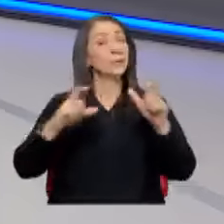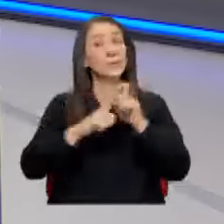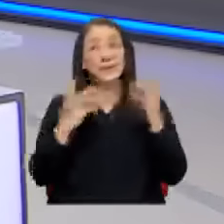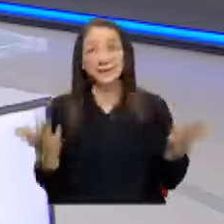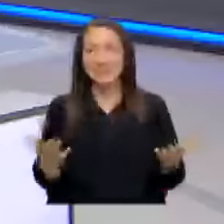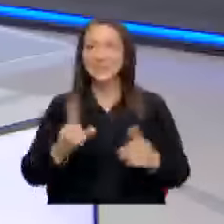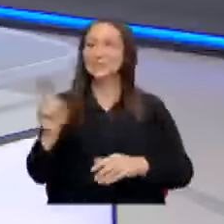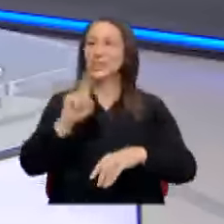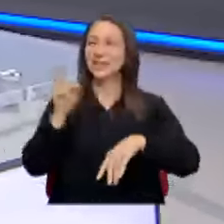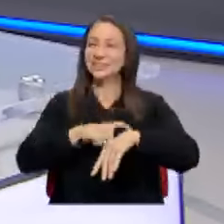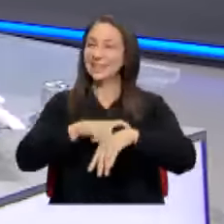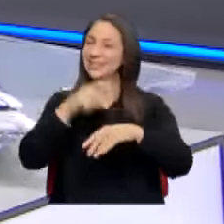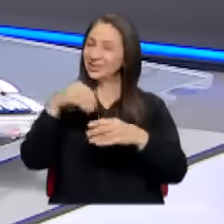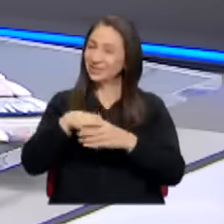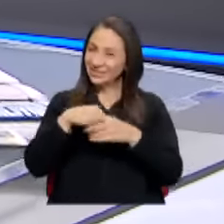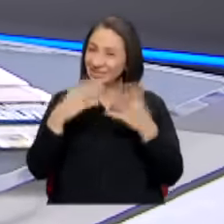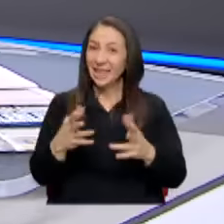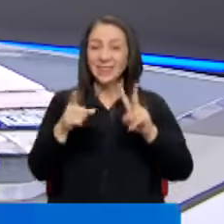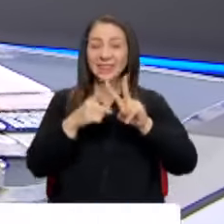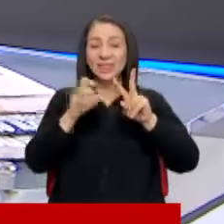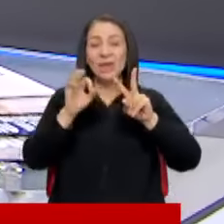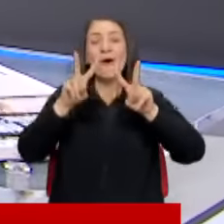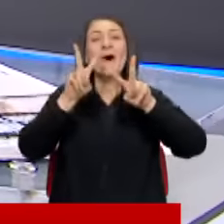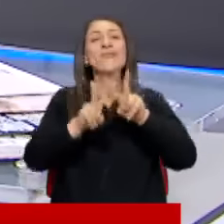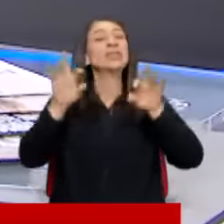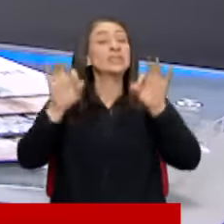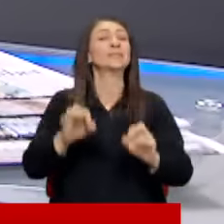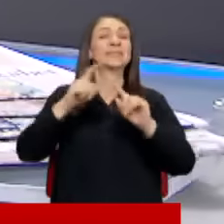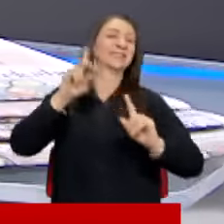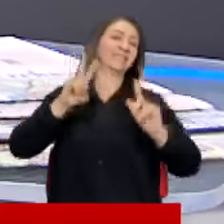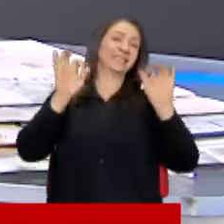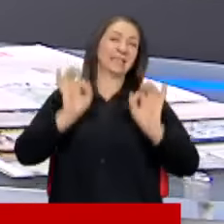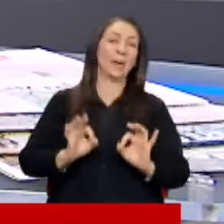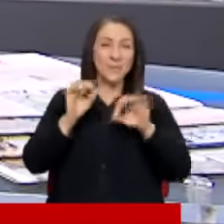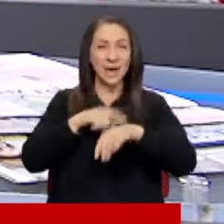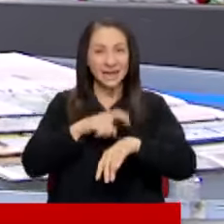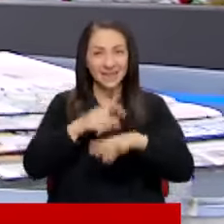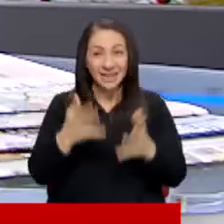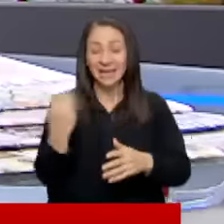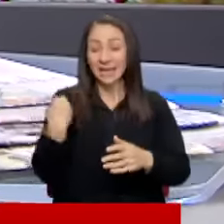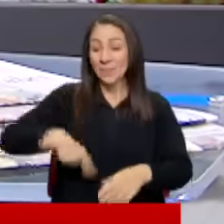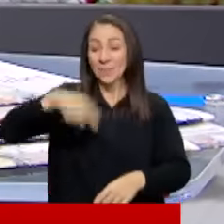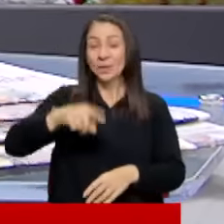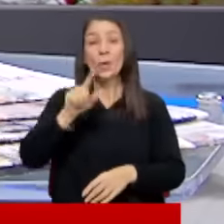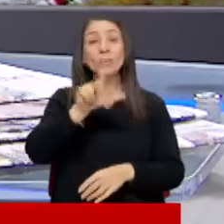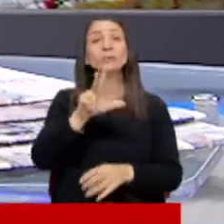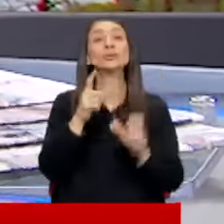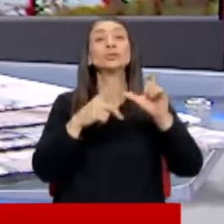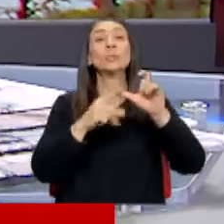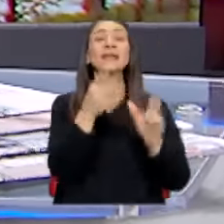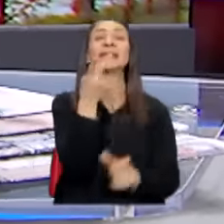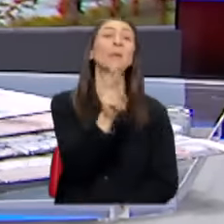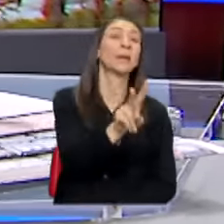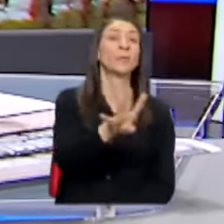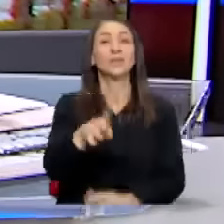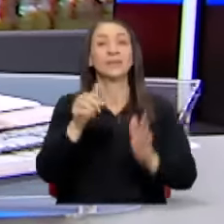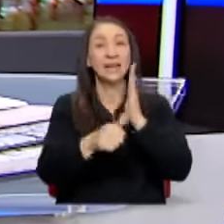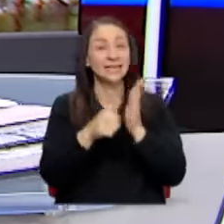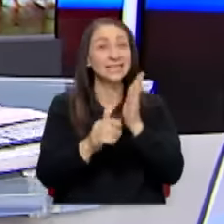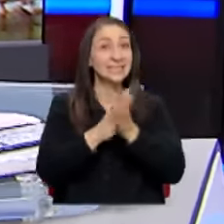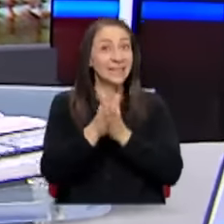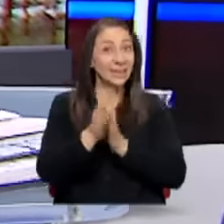Günaydın. Çalar Saat içinde Now zamanı. Yeni bir gün başlıyor. 13 Şubat 2024 tarihinde